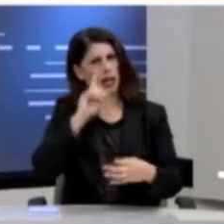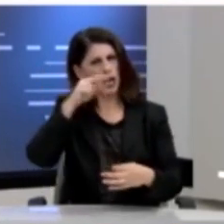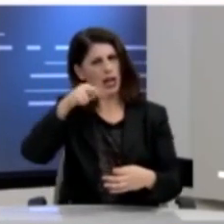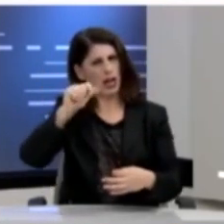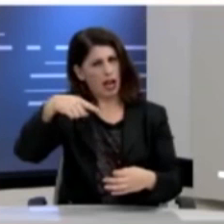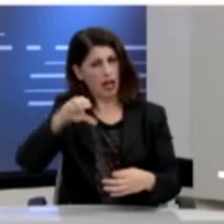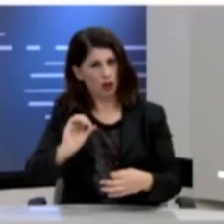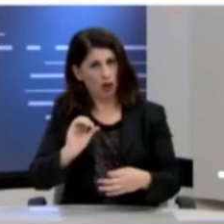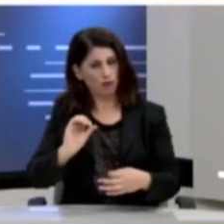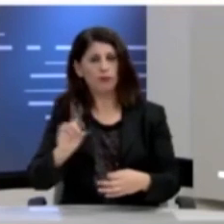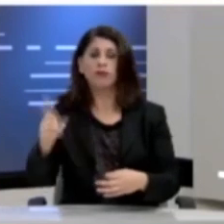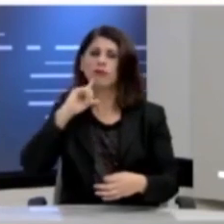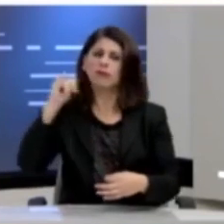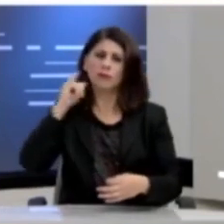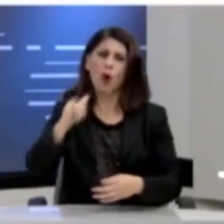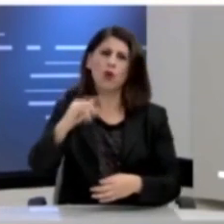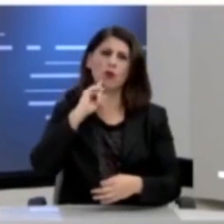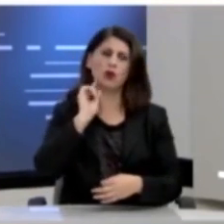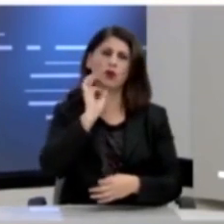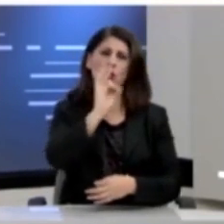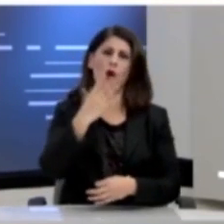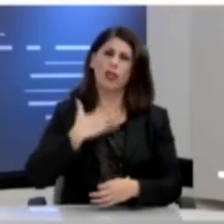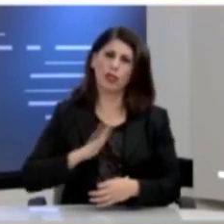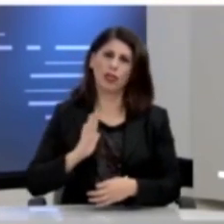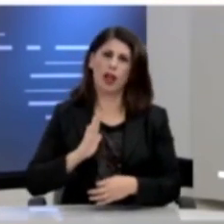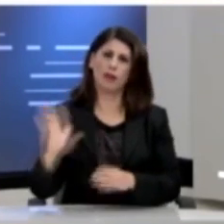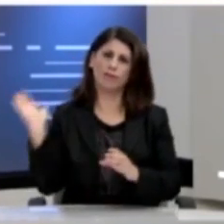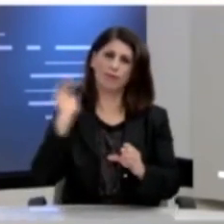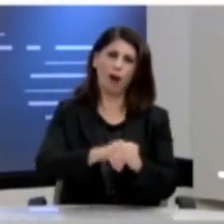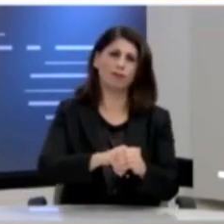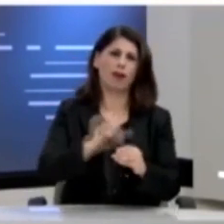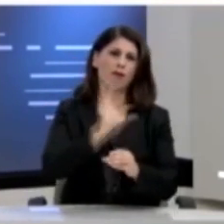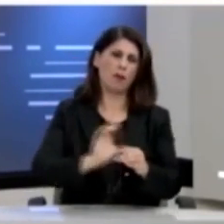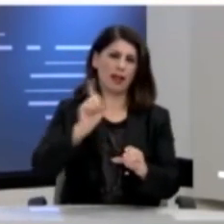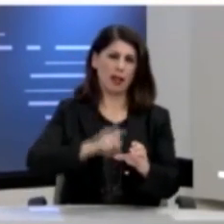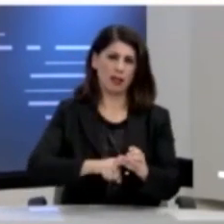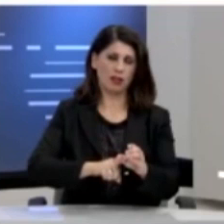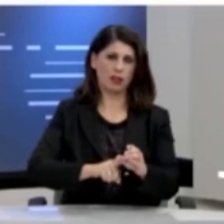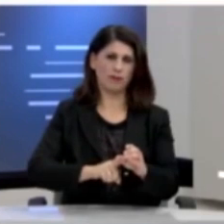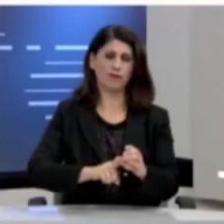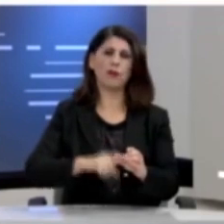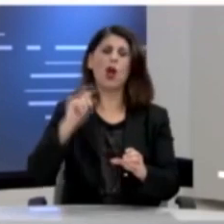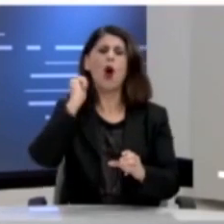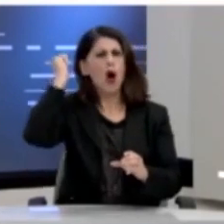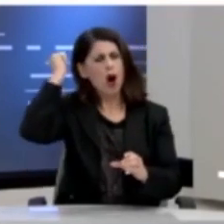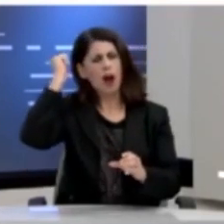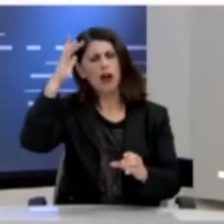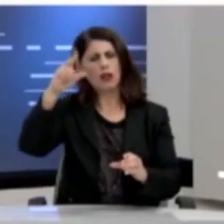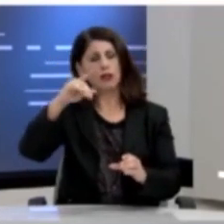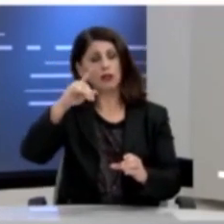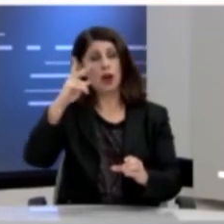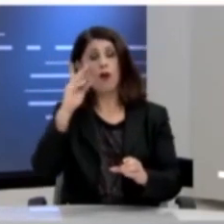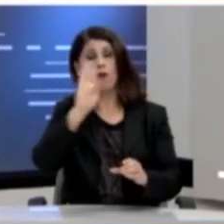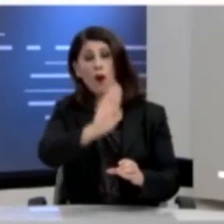ΝΑΤΟ, ενώ σταθερός στόχος είναι να ενταχθεί και στην Ευρωπαϊκή Ένωση. Επίσης η Βοσνία-Ερζεγοβίνη, που είναι